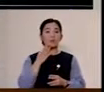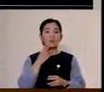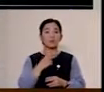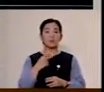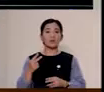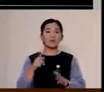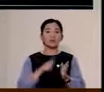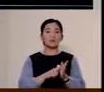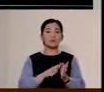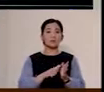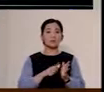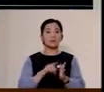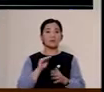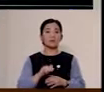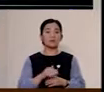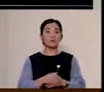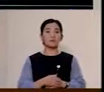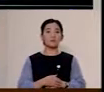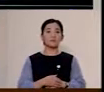равно 7000.